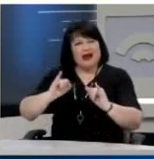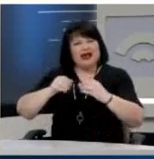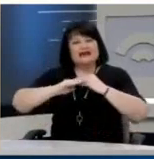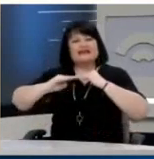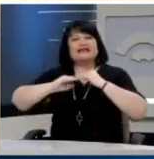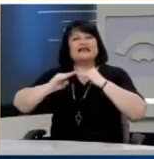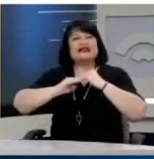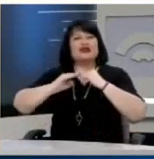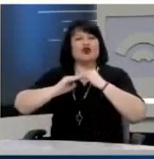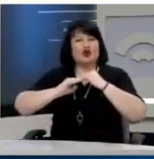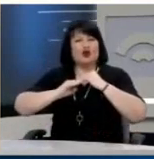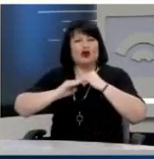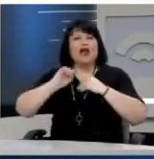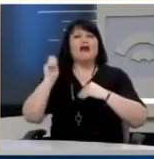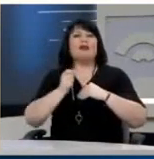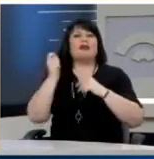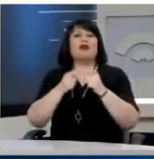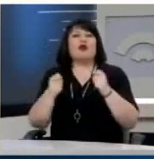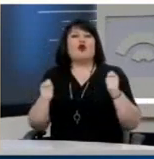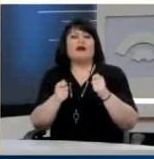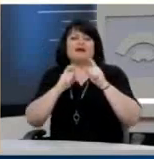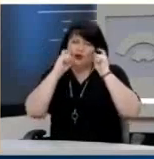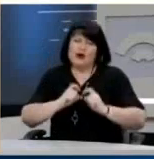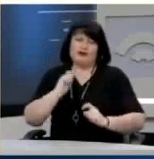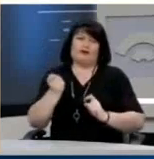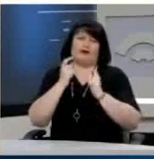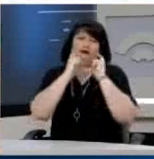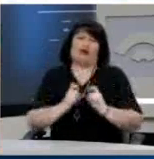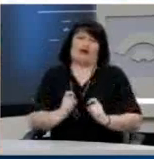μόνο ένα κοινωνικό, είναι και εθνικό μέτρο, είναι μια εθνική μας υποχρέωση,